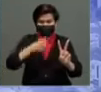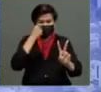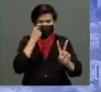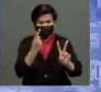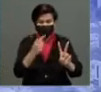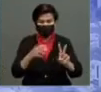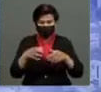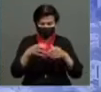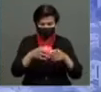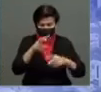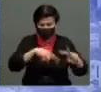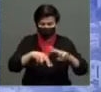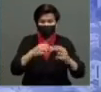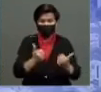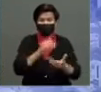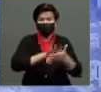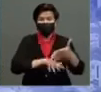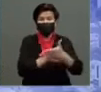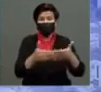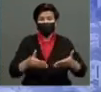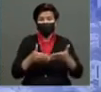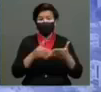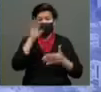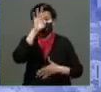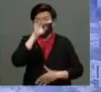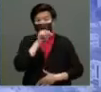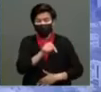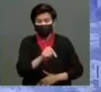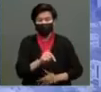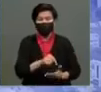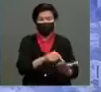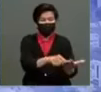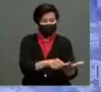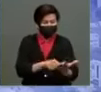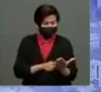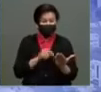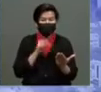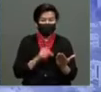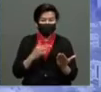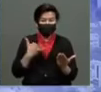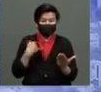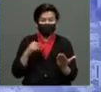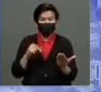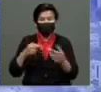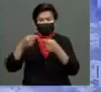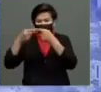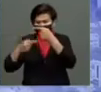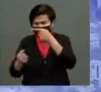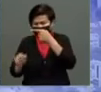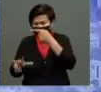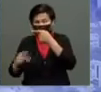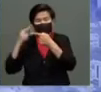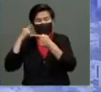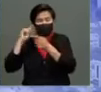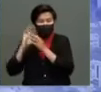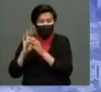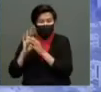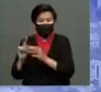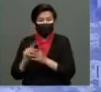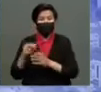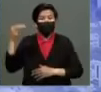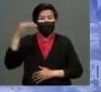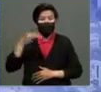างคลองเตยเรารับฟังทุกเขตเลยนะครับที่มีความห่วงใยที่เป็นเลข2หลักก็คือห้วยขว